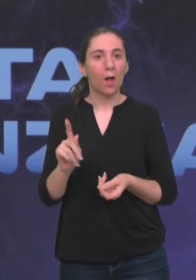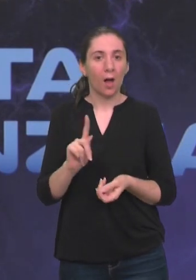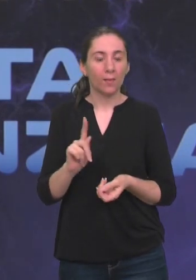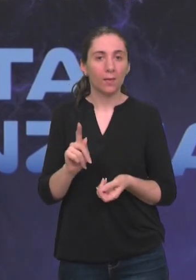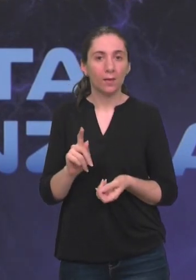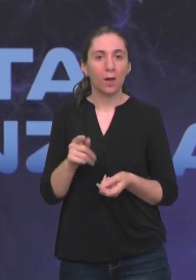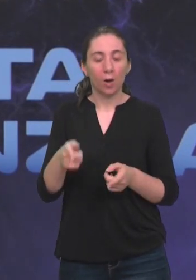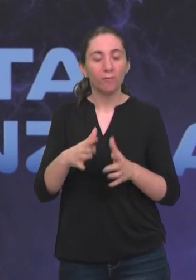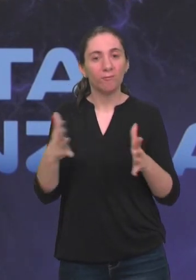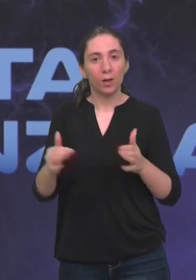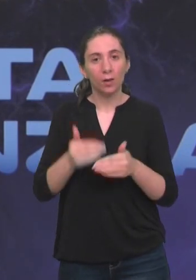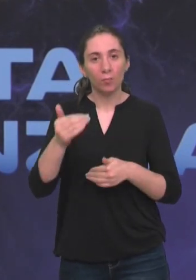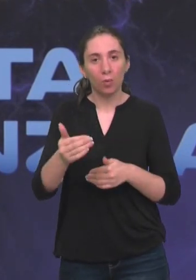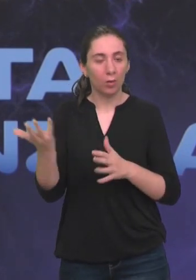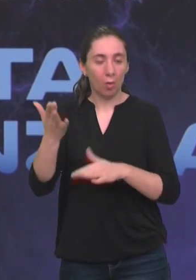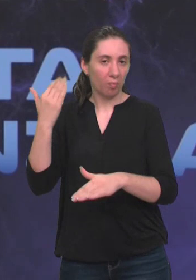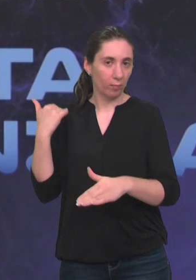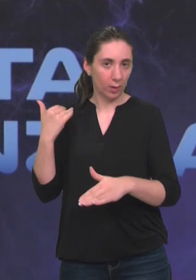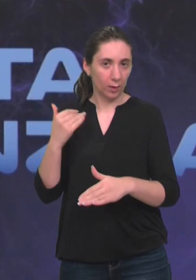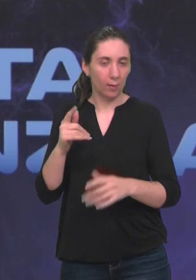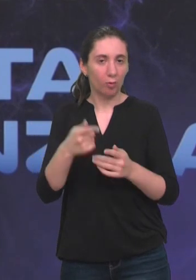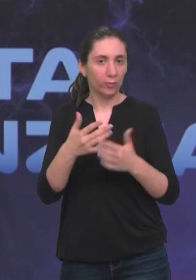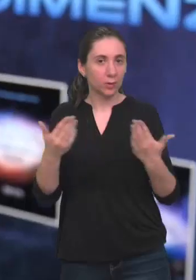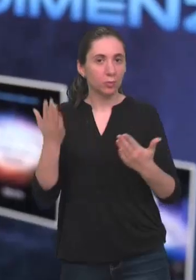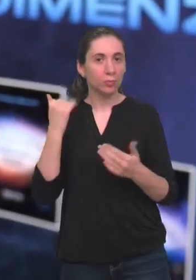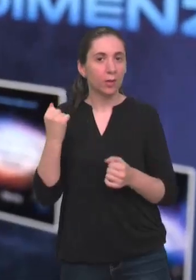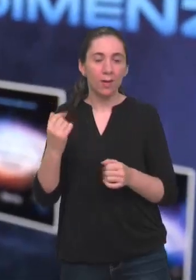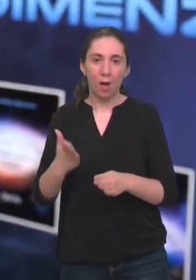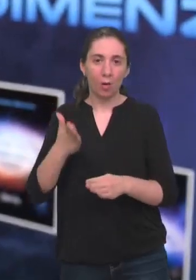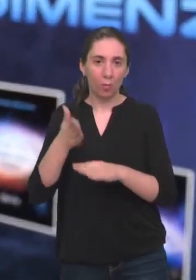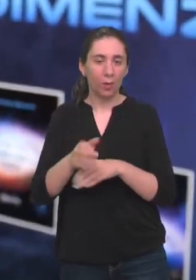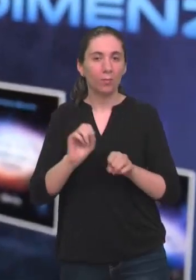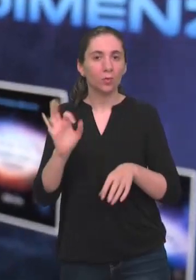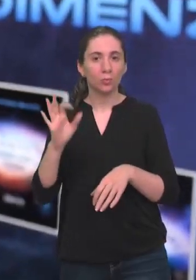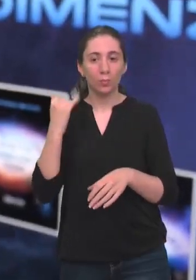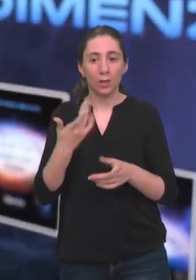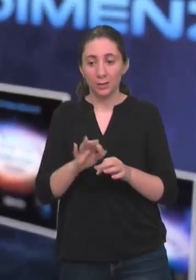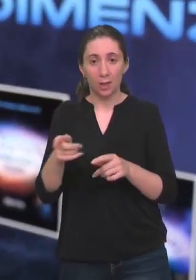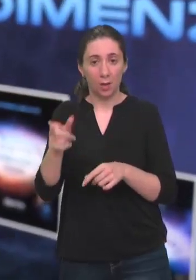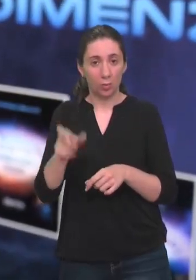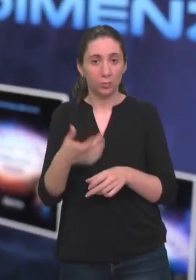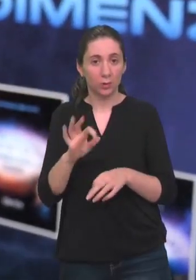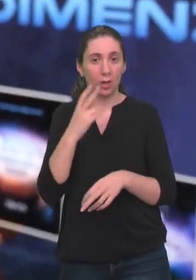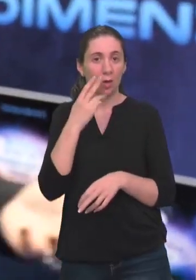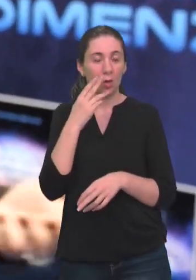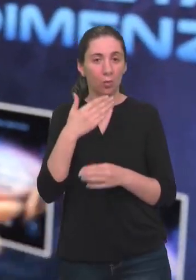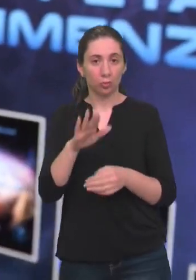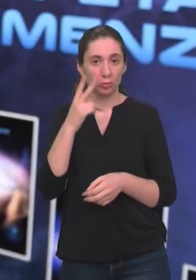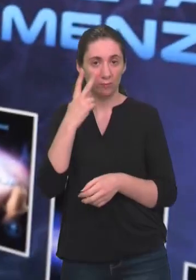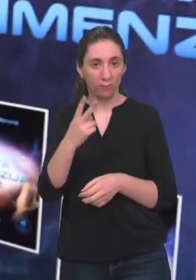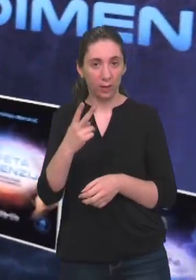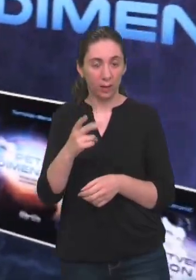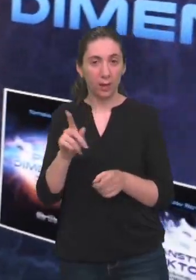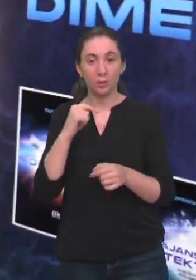jako veliki pomak u odnosu na nekad. Znamo da je ova izložba bila jako posjećena bez obzira što je bila namijenjena osobama sa oštećenjem vida, a vidjeli